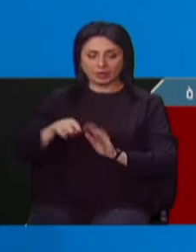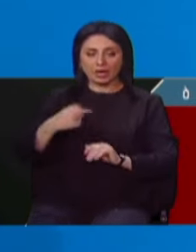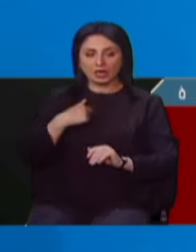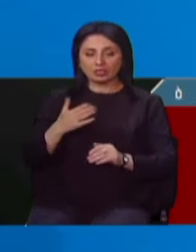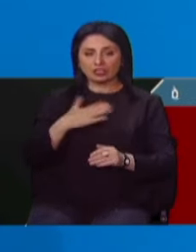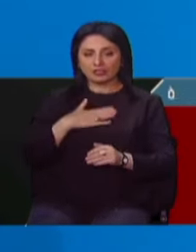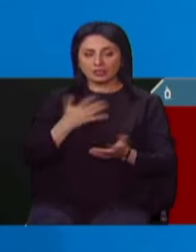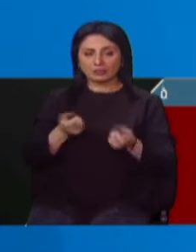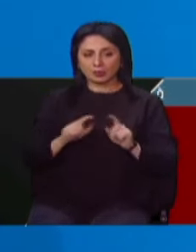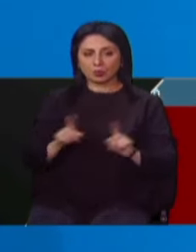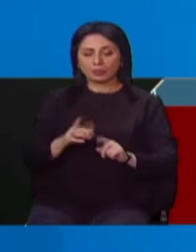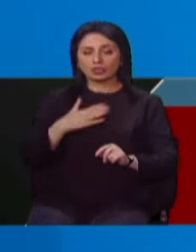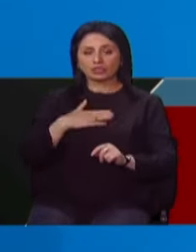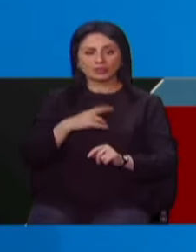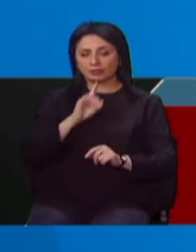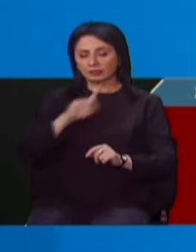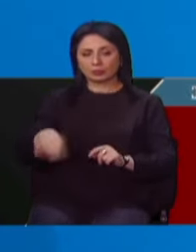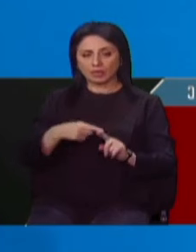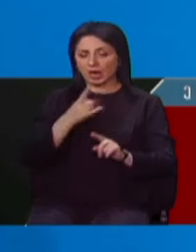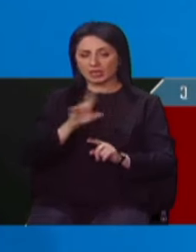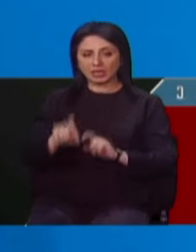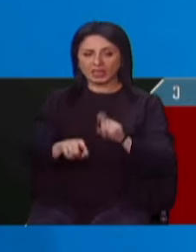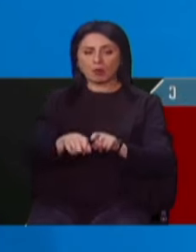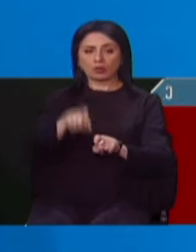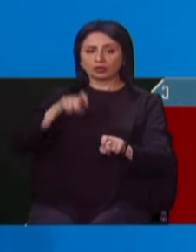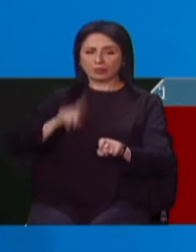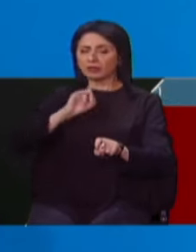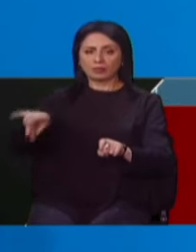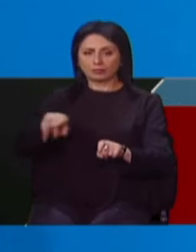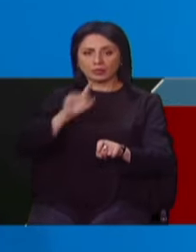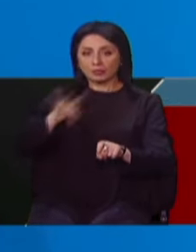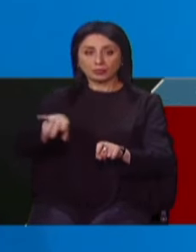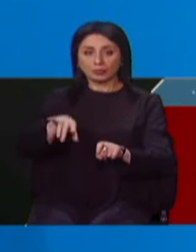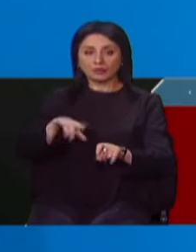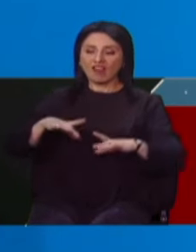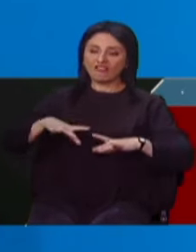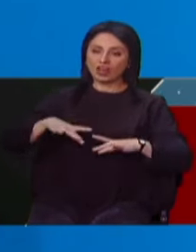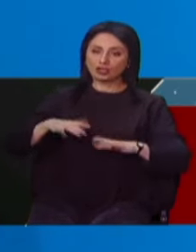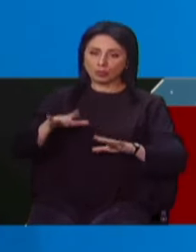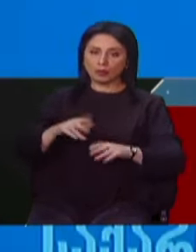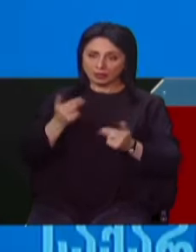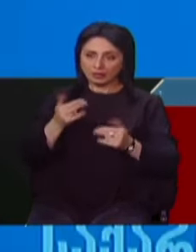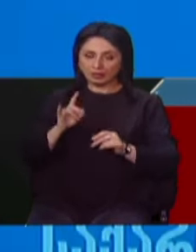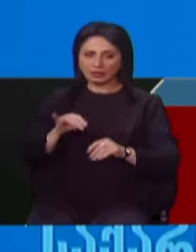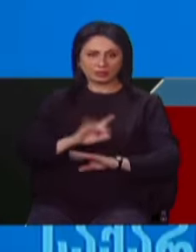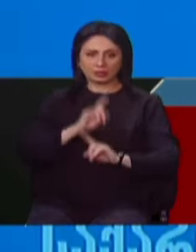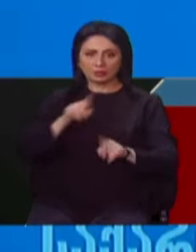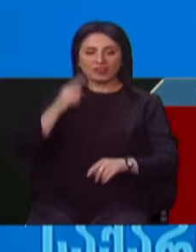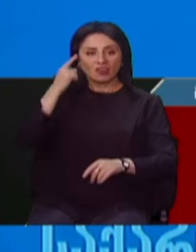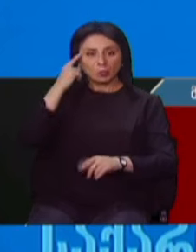ჩვენთვის მიუღებელია და ჩვენ არ ვაპირებთ არც ერთი ნაბიჯის უკან გადადგმას და ვაჭრობას ჩვენი ქვეყნის სუვერენიტეტზე. ვფიქრობ,